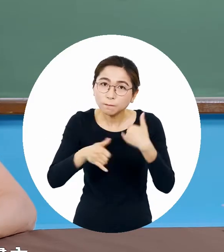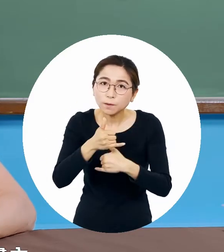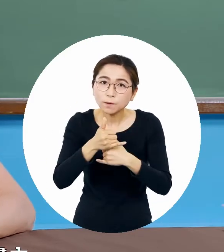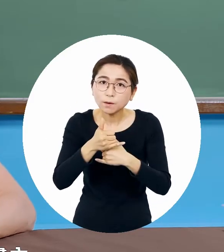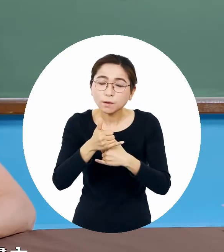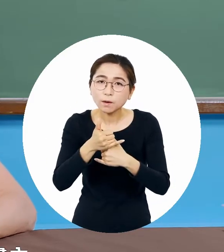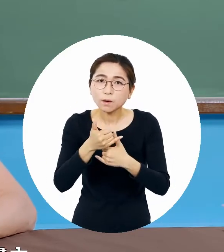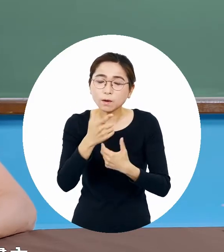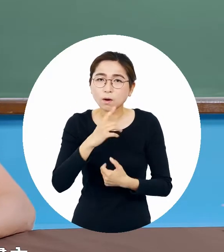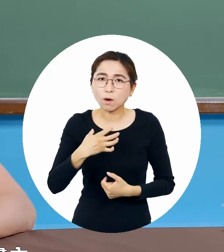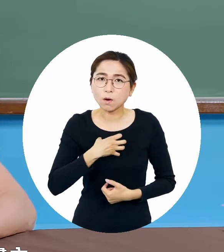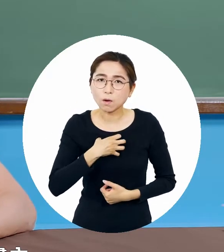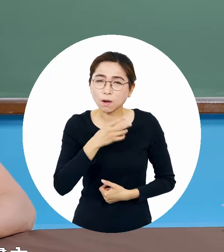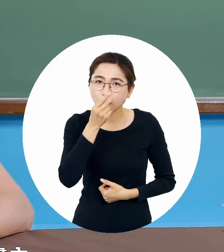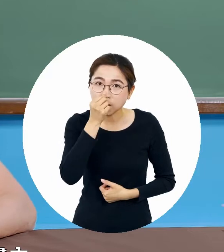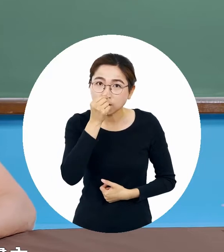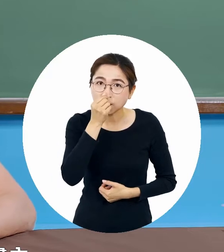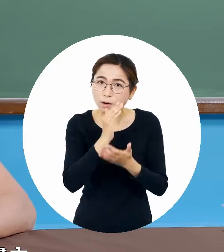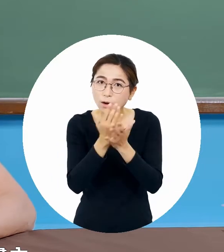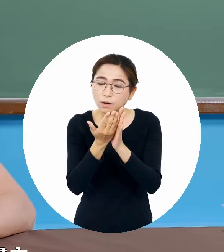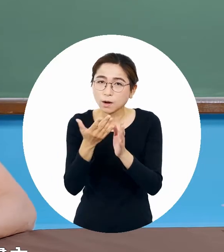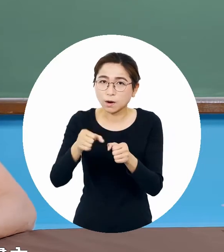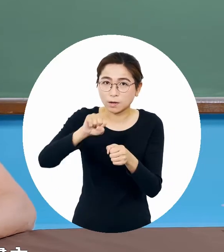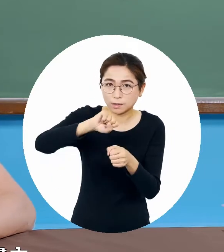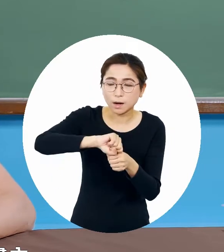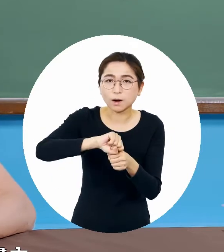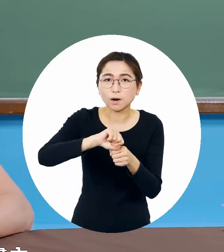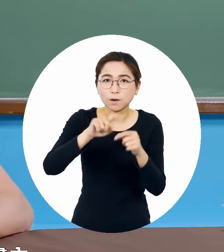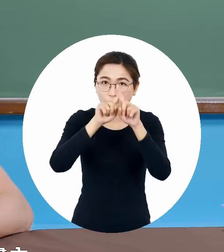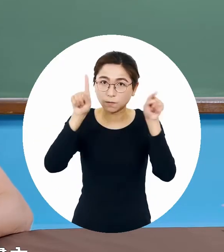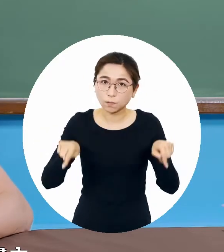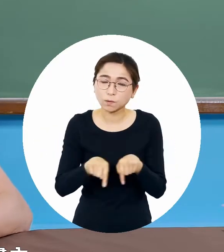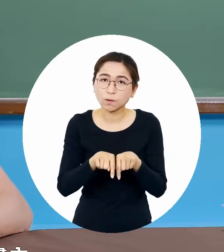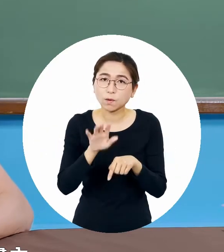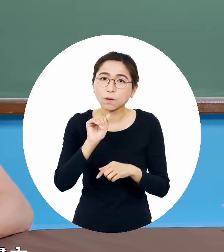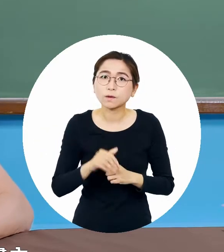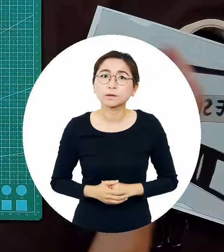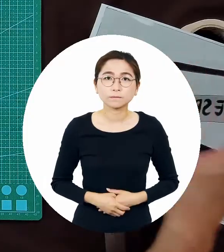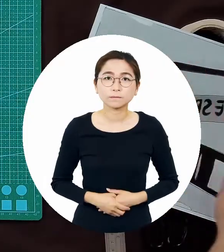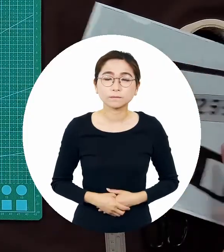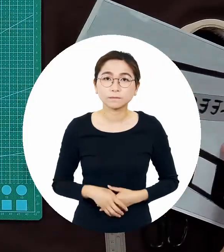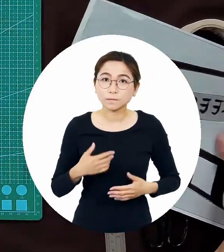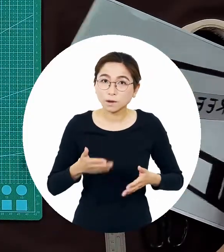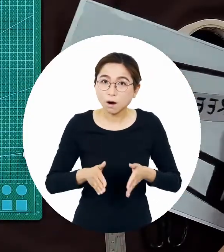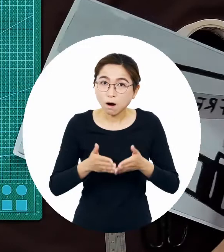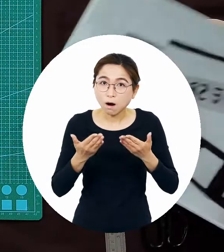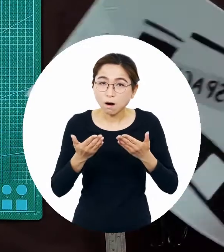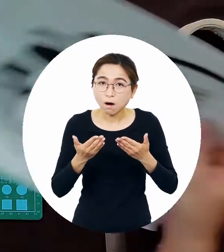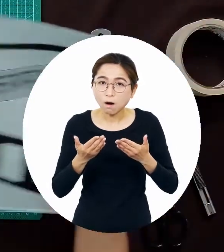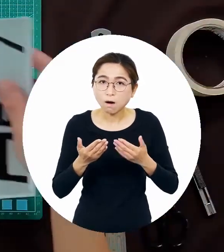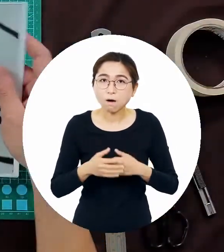者你觉得有兴趣的那些东西都可以放在这个画那里的。咁我哋開始